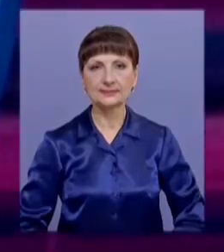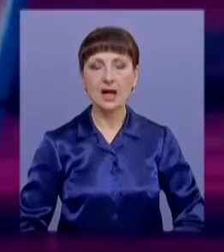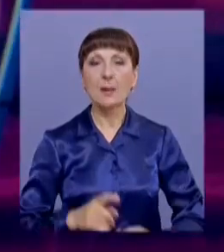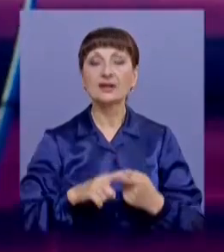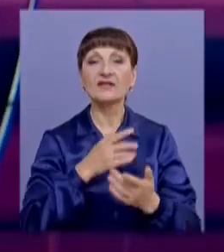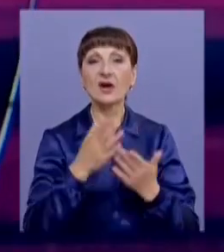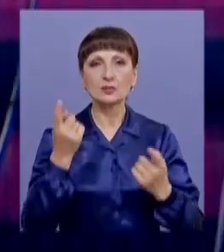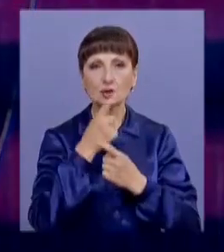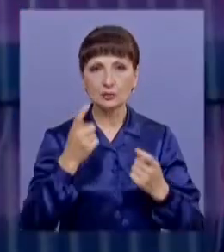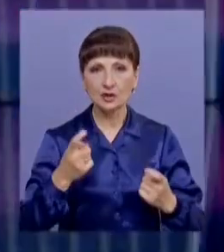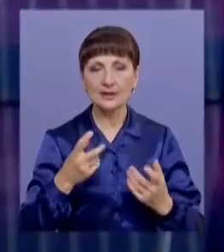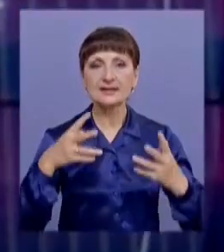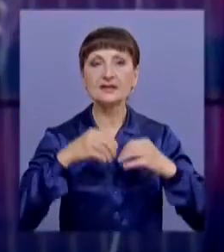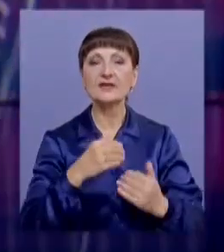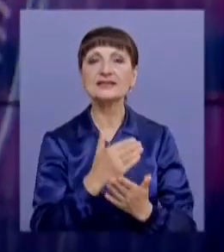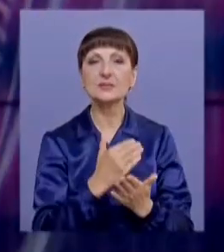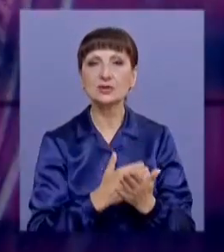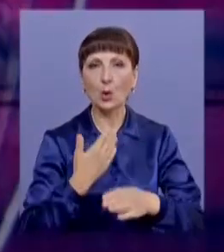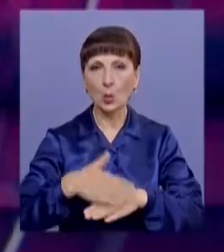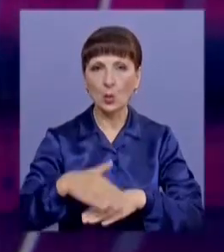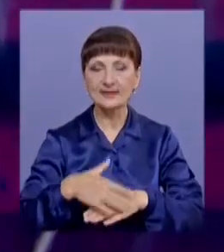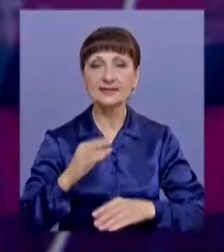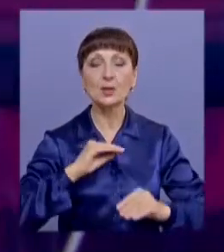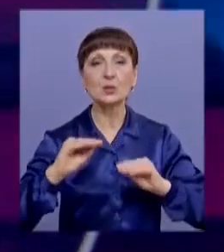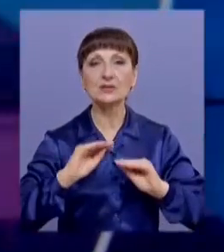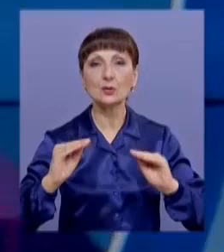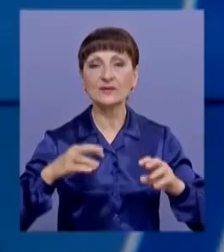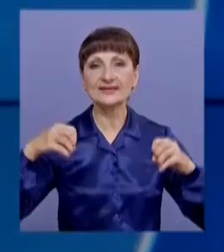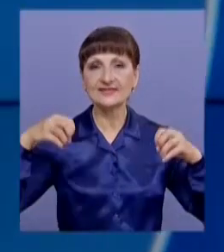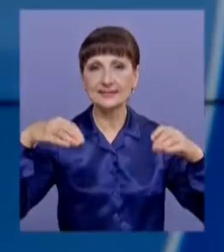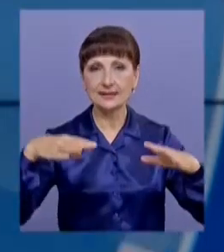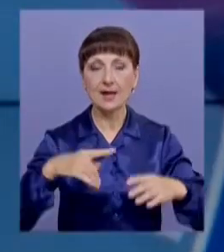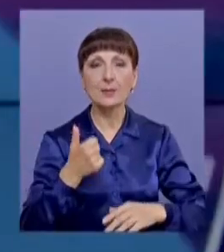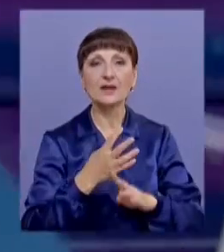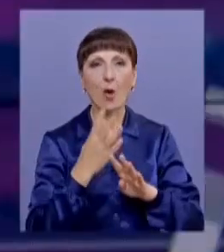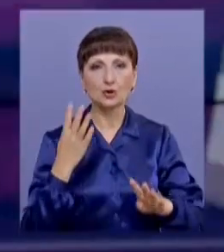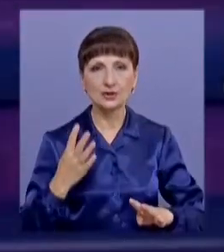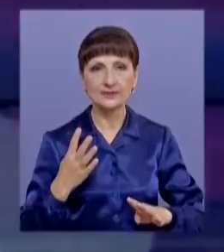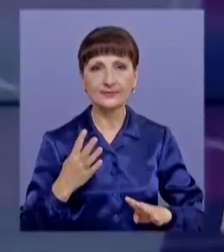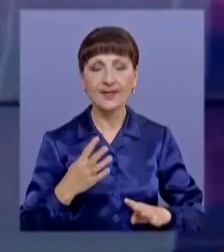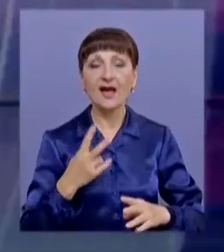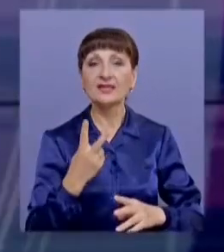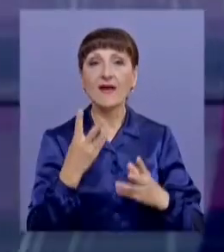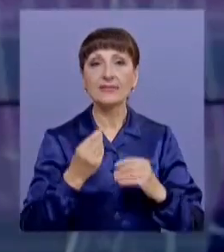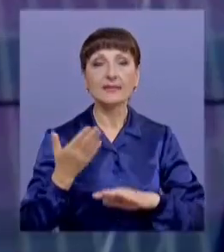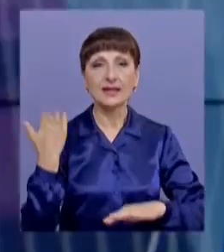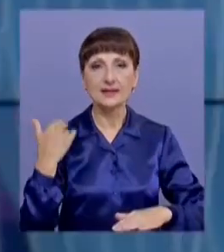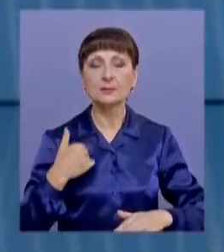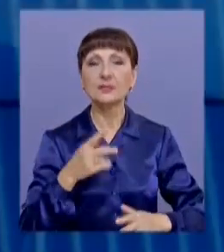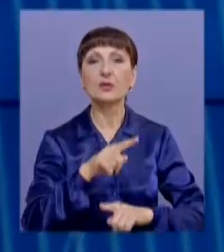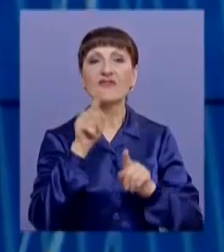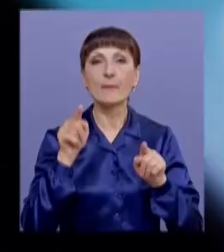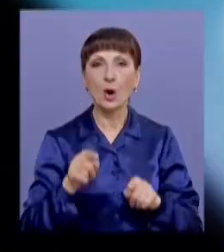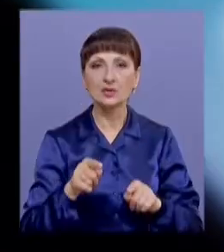А благодаря вашим сообщениям составлен список улиц, где установят светильники в Алматы, в первую очередь. Напомню, два дня назад мы